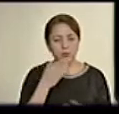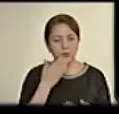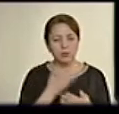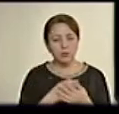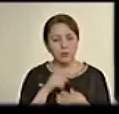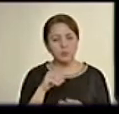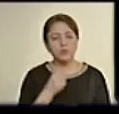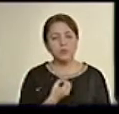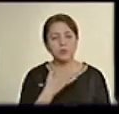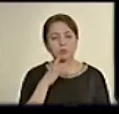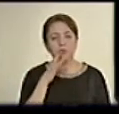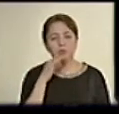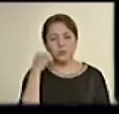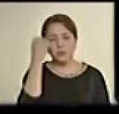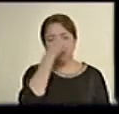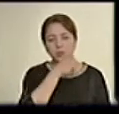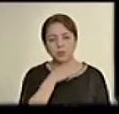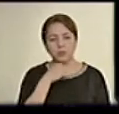voqea?